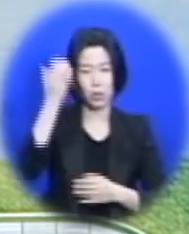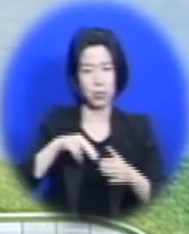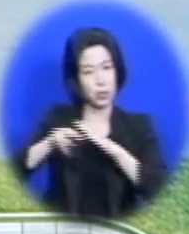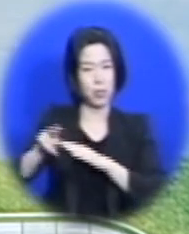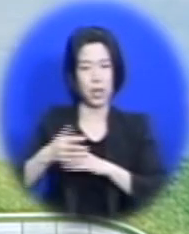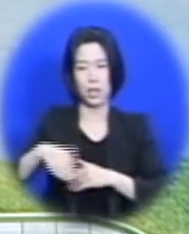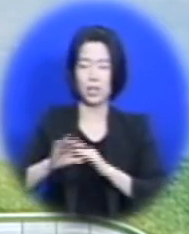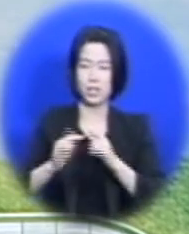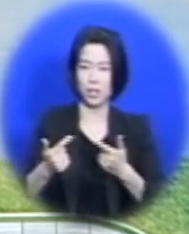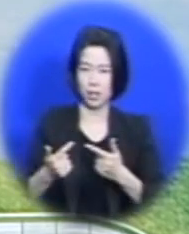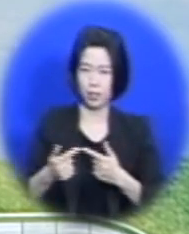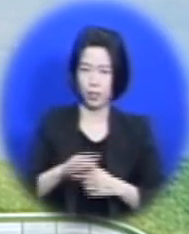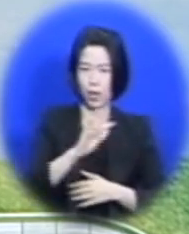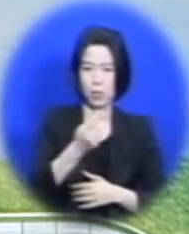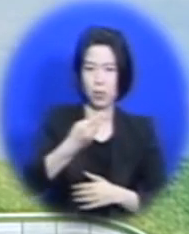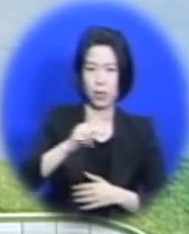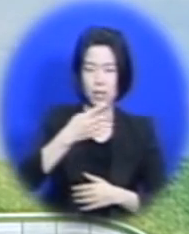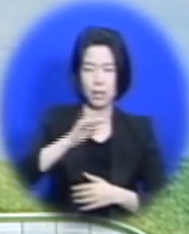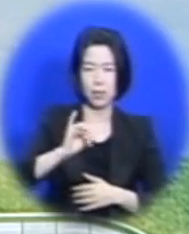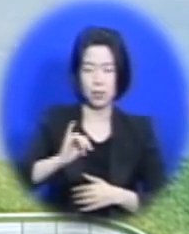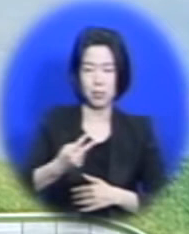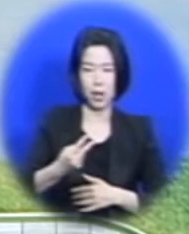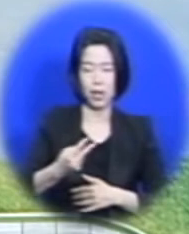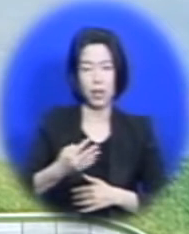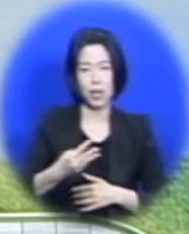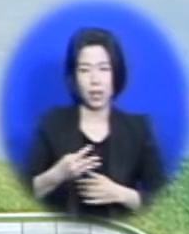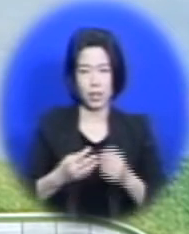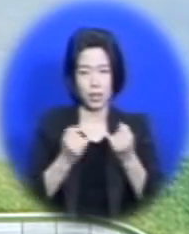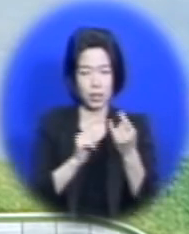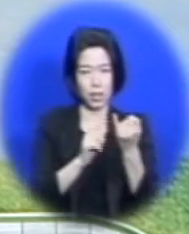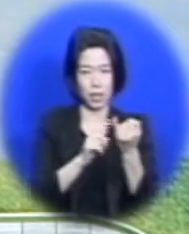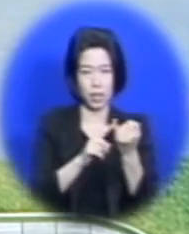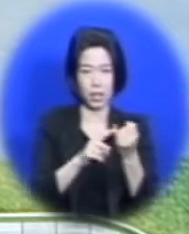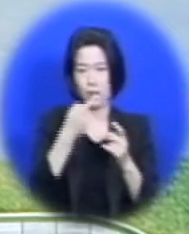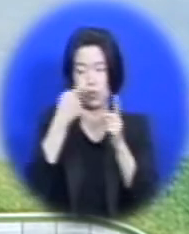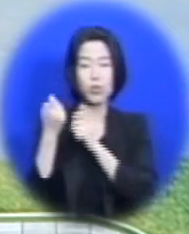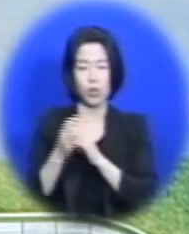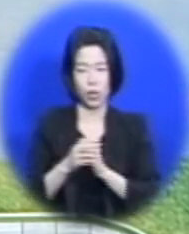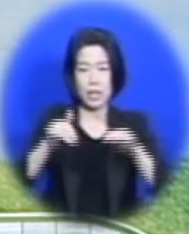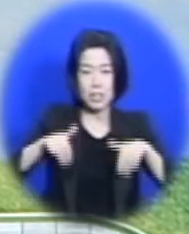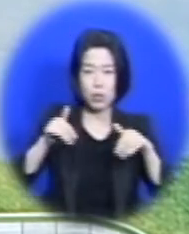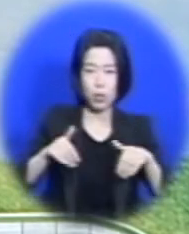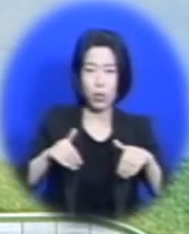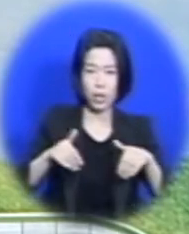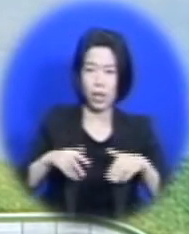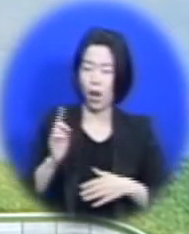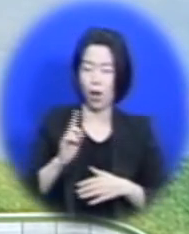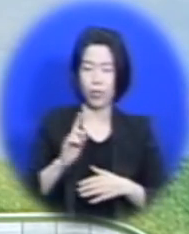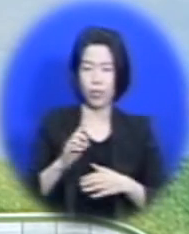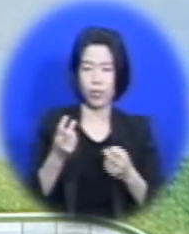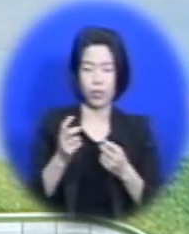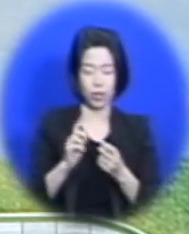그런데 보디발의 아내가 유혹을 해요. 그건 유혹이 아니고 사실은 강요입니다. 종이 어떻게